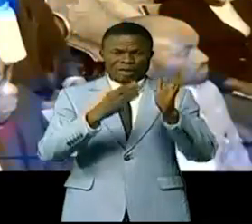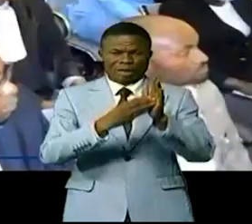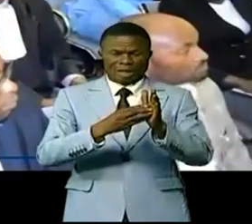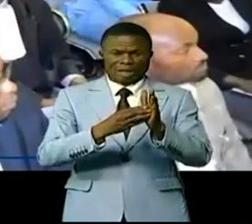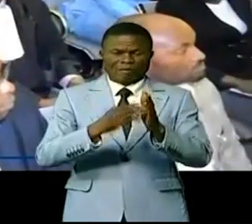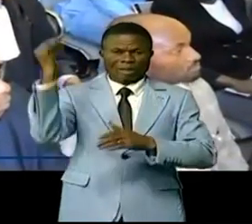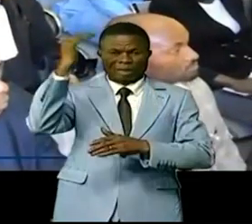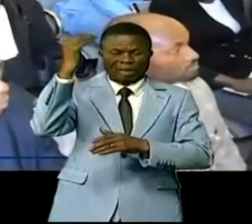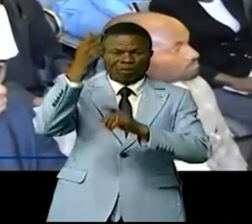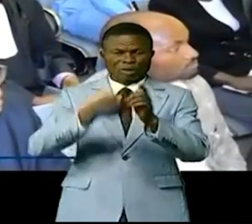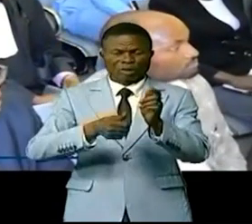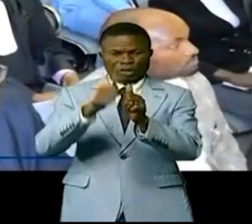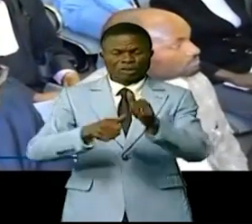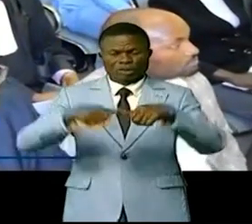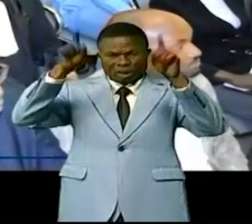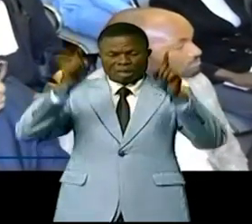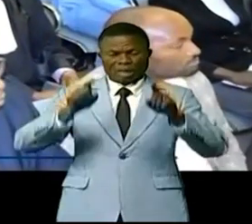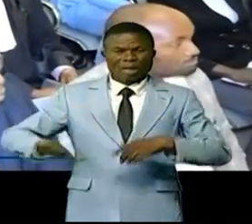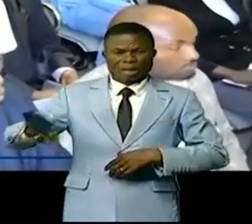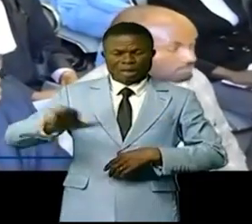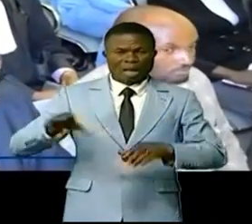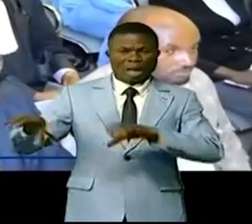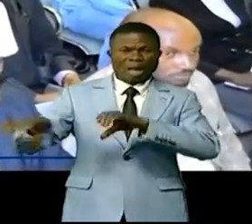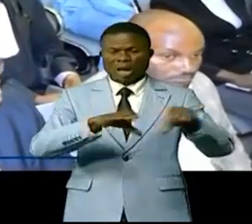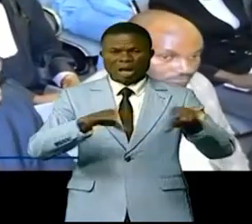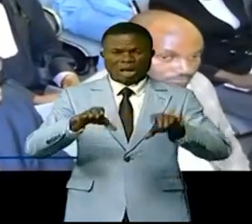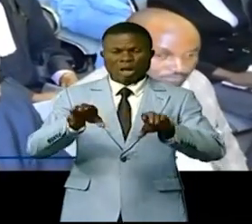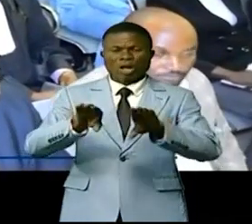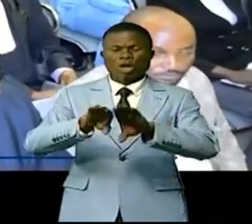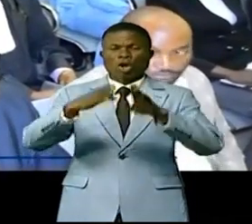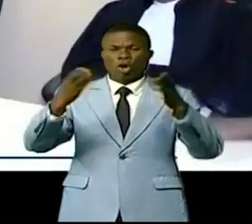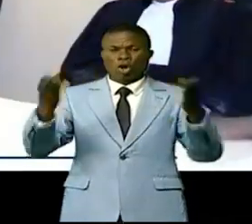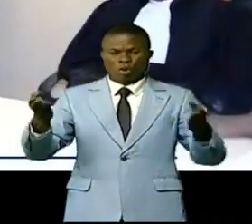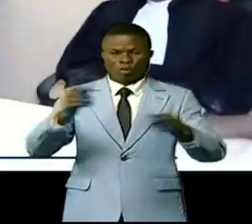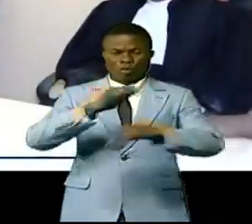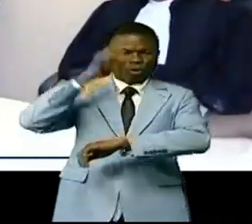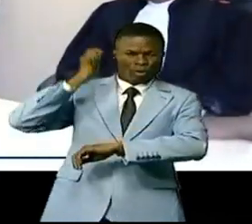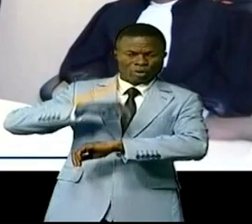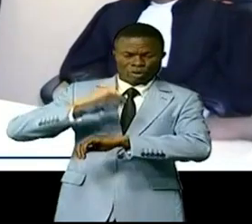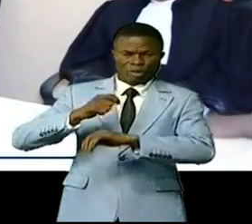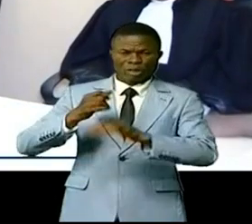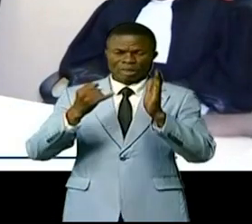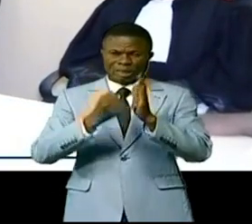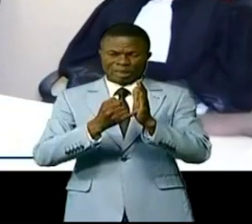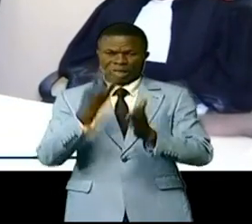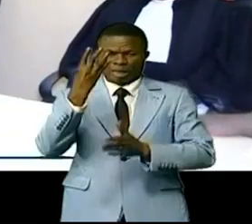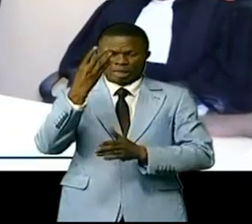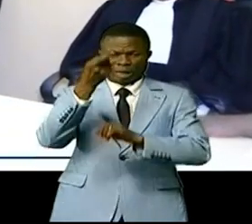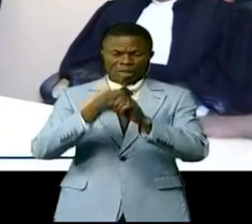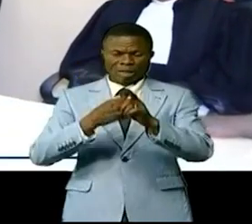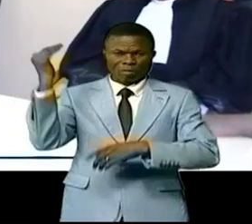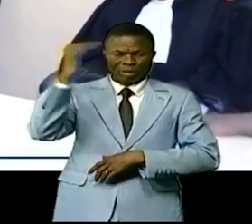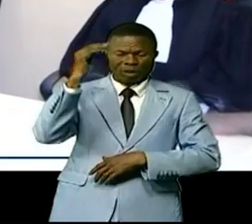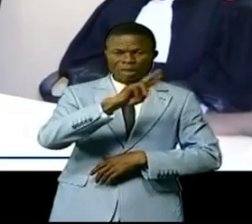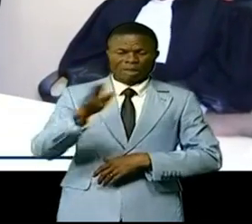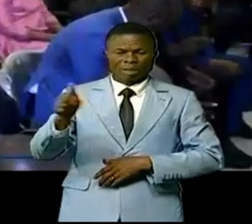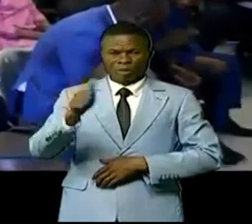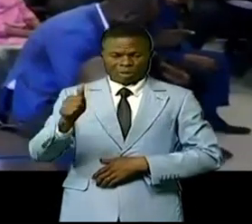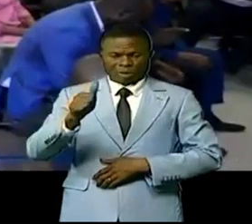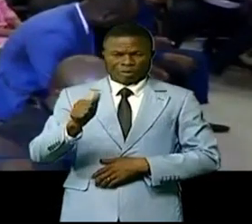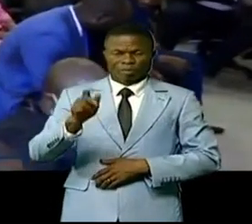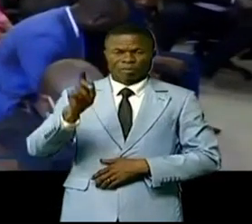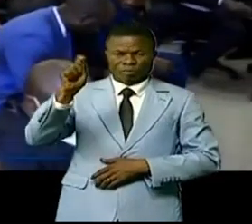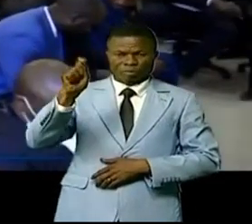chaque année sur l'ensemble du pays, la cérémonie de la rentrée judiciaire s'est tenue ce samedi 4 décembre 2021 à